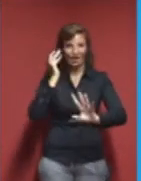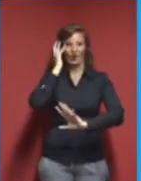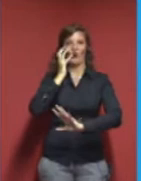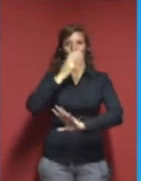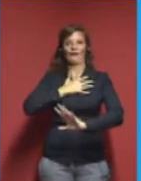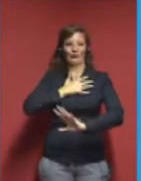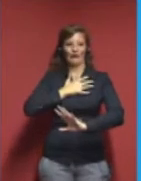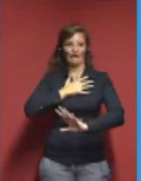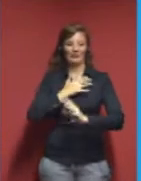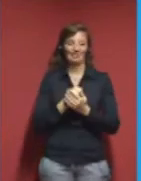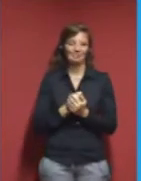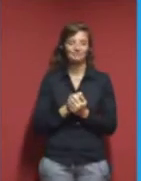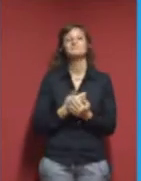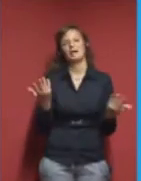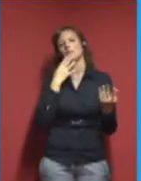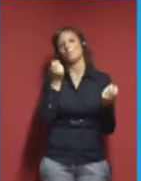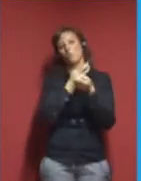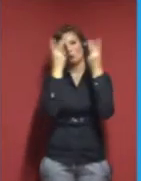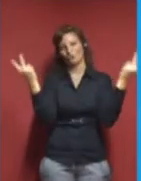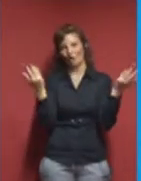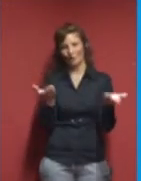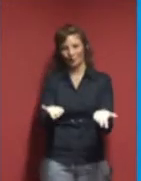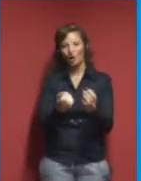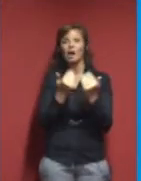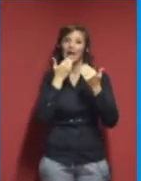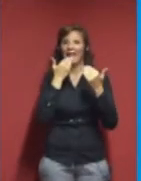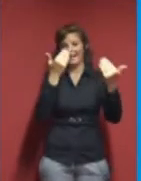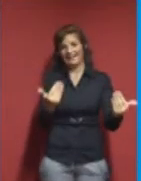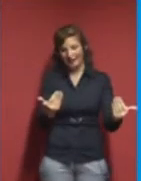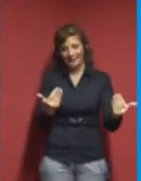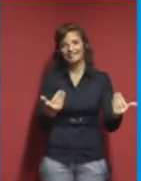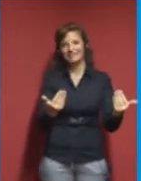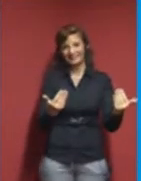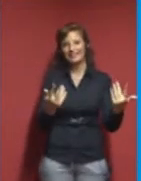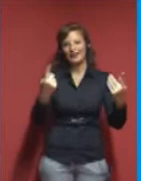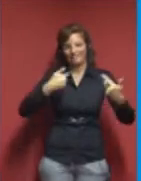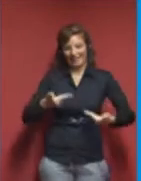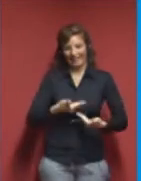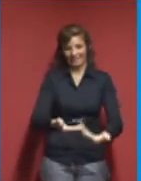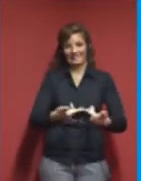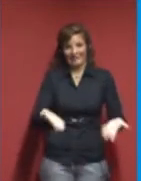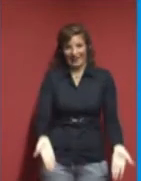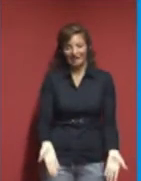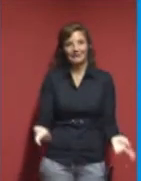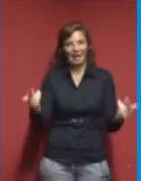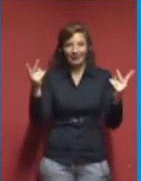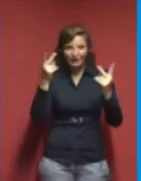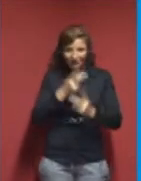Bene, buongiorno. Grazie moltissime per avermi invitata qui, sono